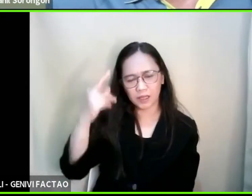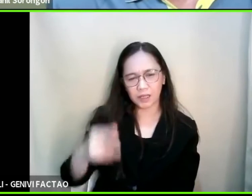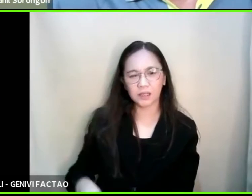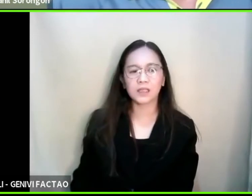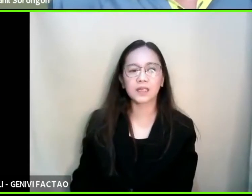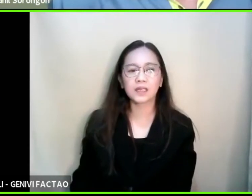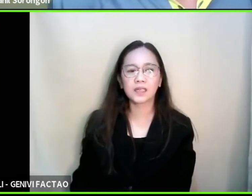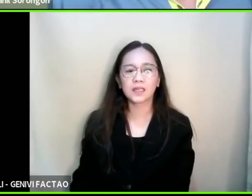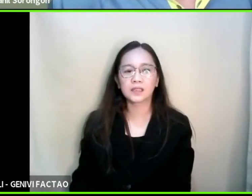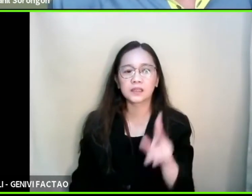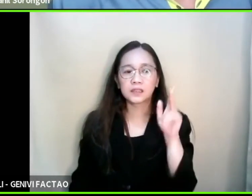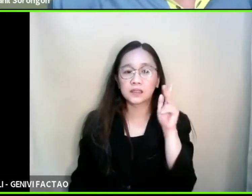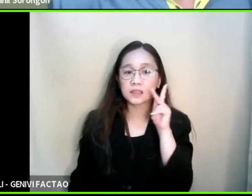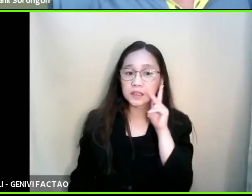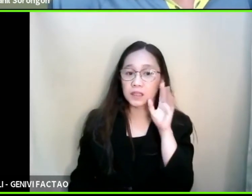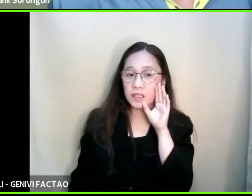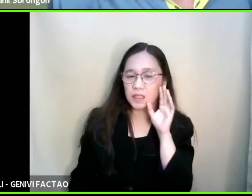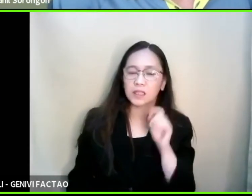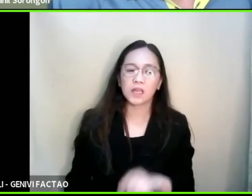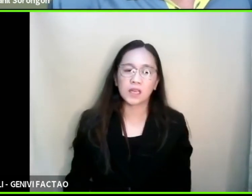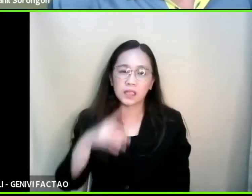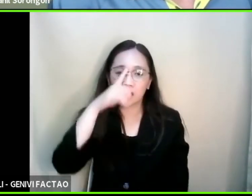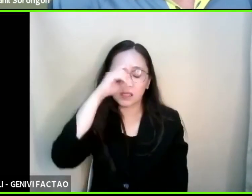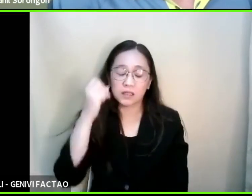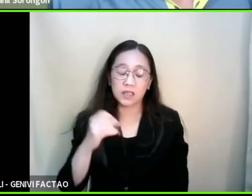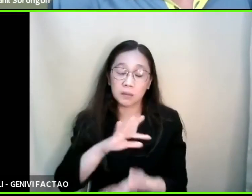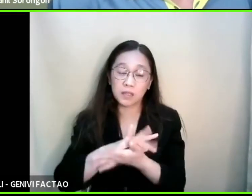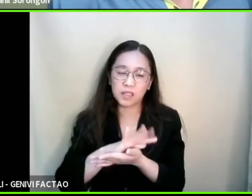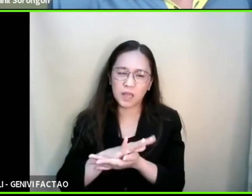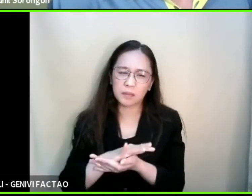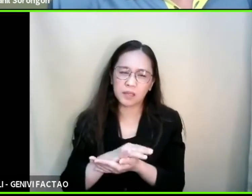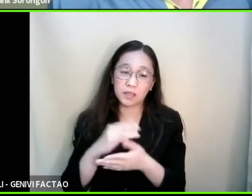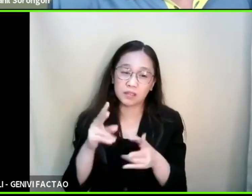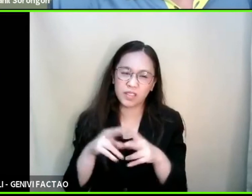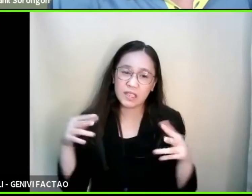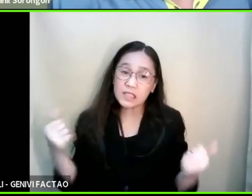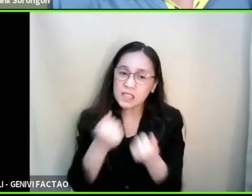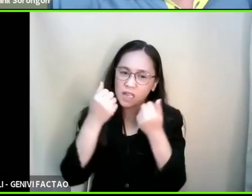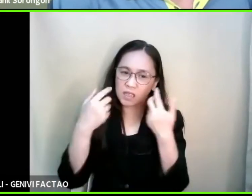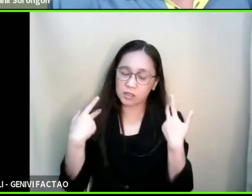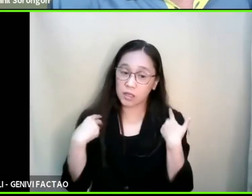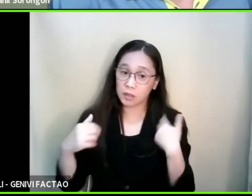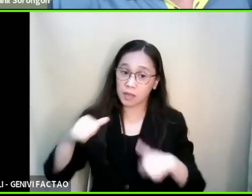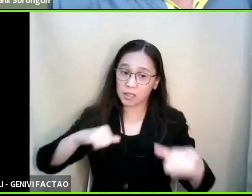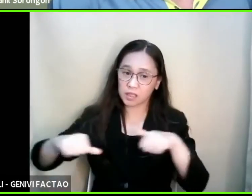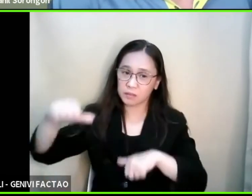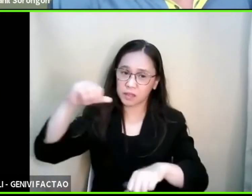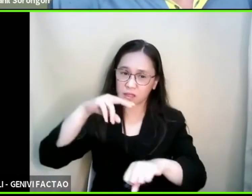pandemic, no, parang very challenging, no, mag-come up talaga ng mga activities, no, at this time,